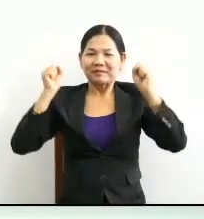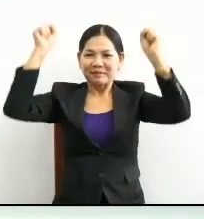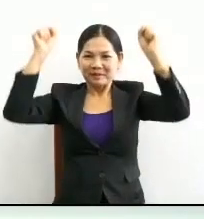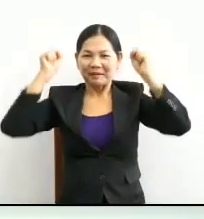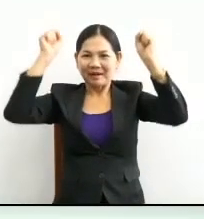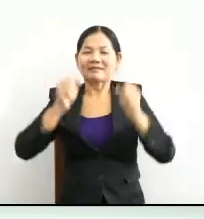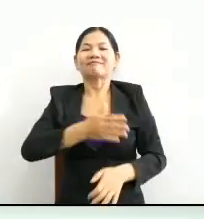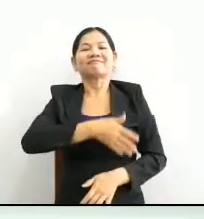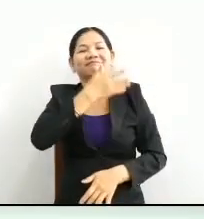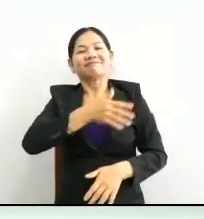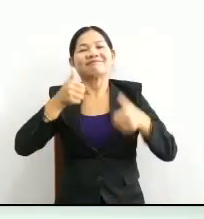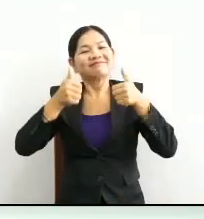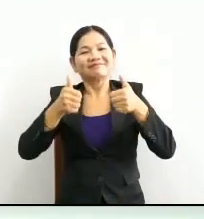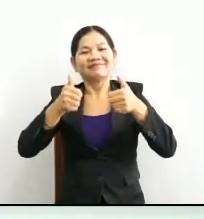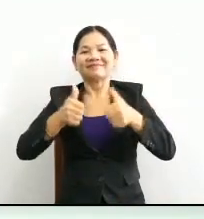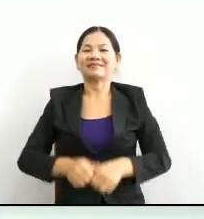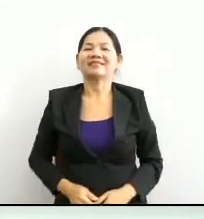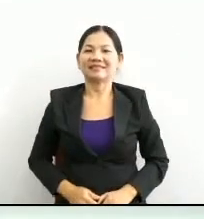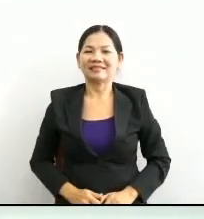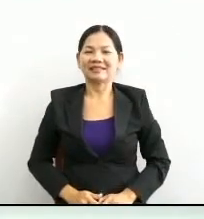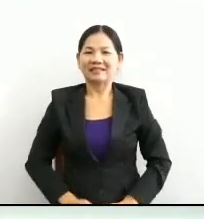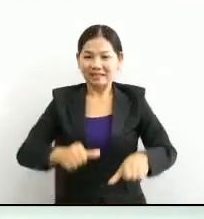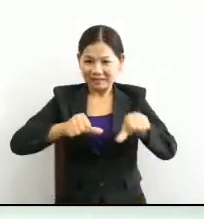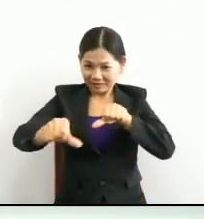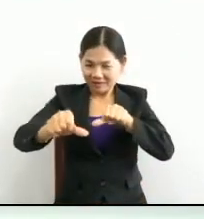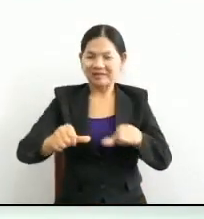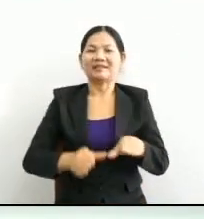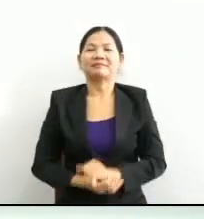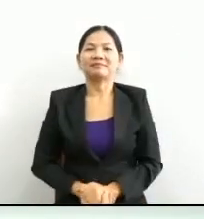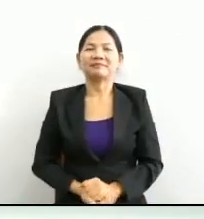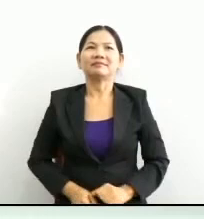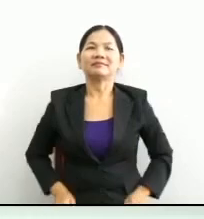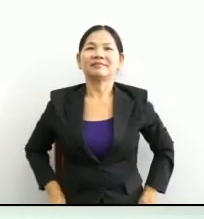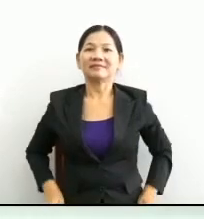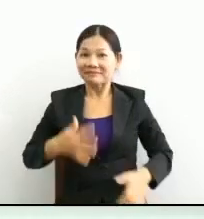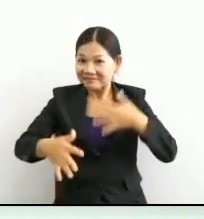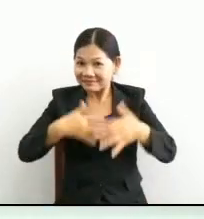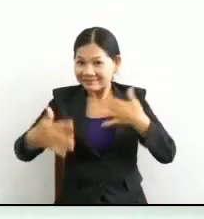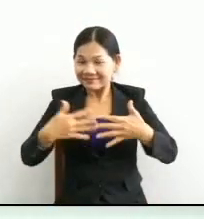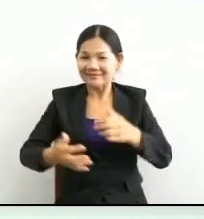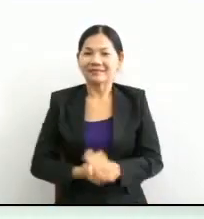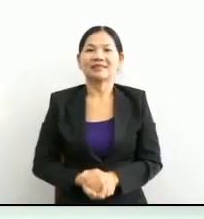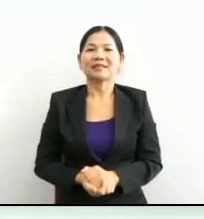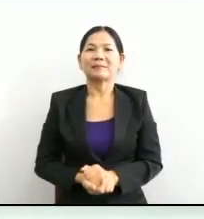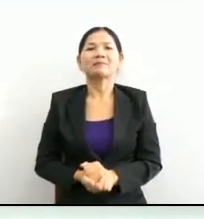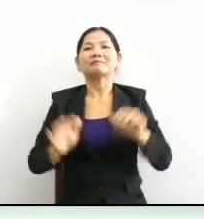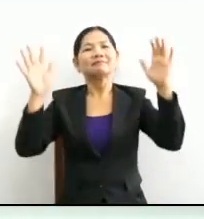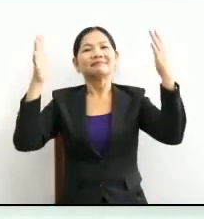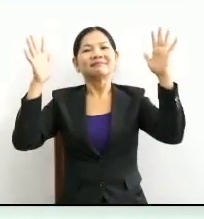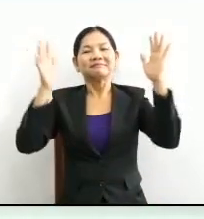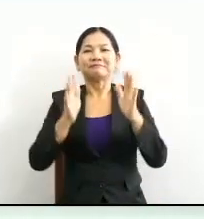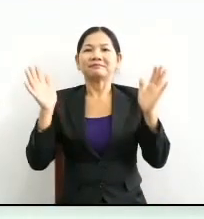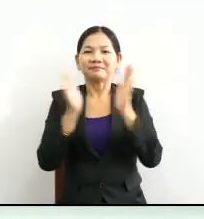nhìn ở rằm sát sài nàng huỳnh nàng cân á đọc bây dương bà to thật làm sao dương bà to sao bà chơi đây con chà hát tệ đó chà muối